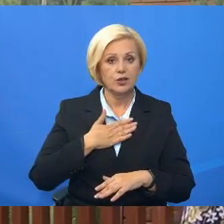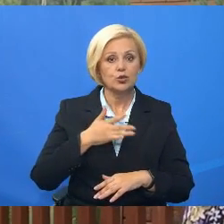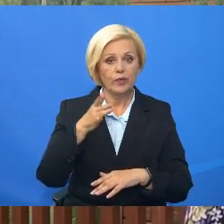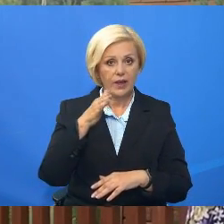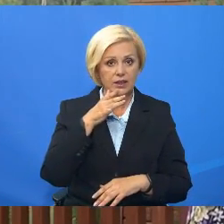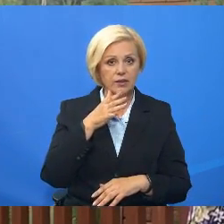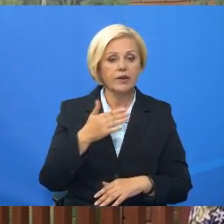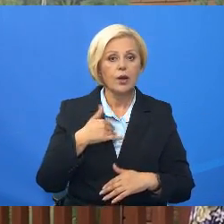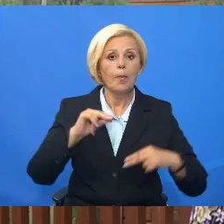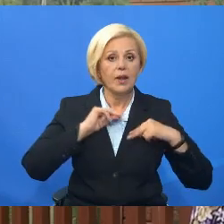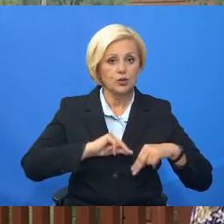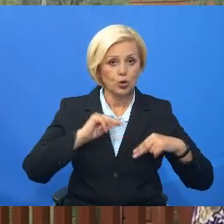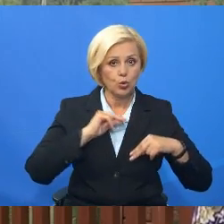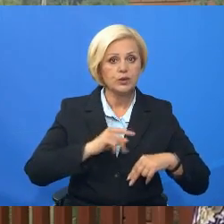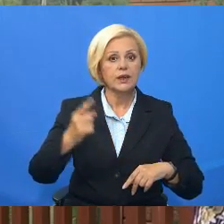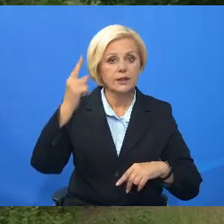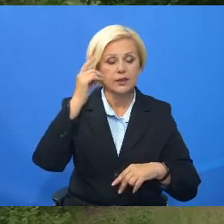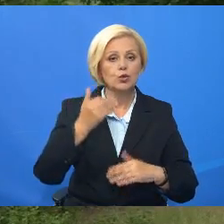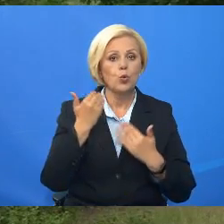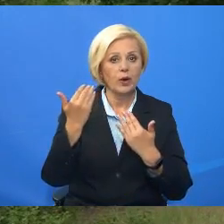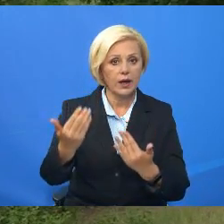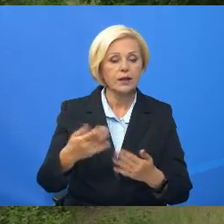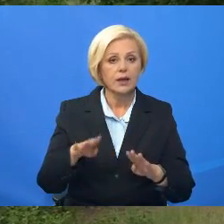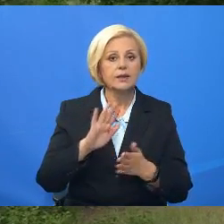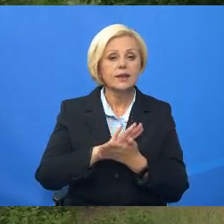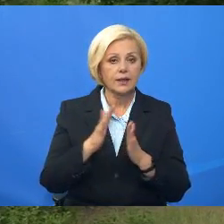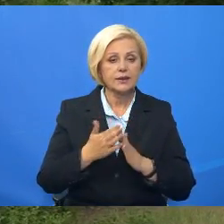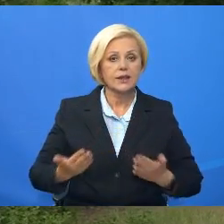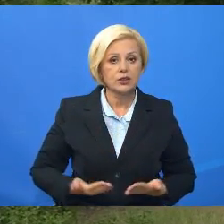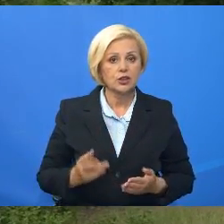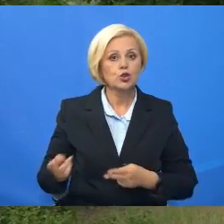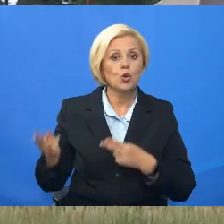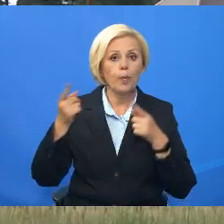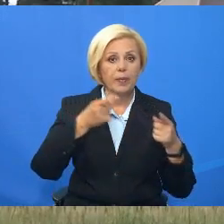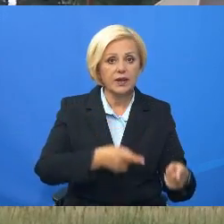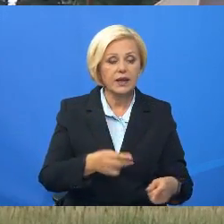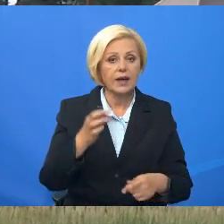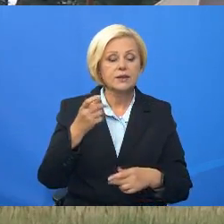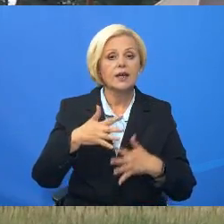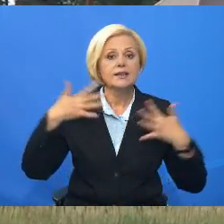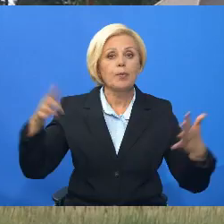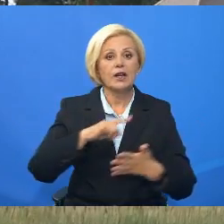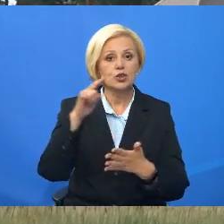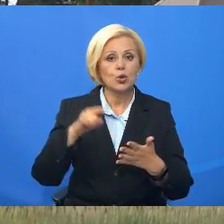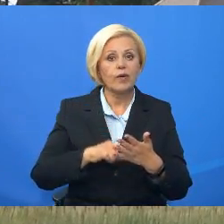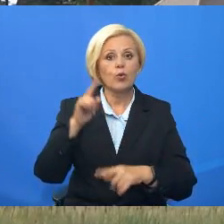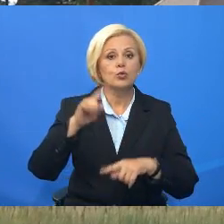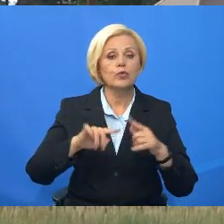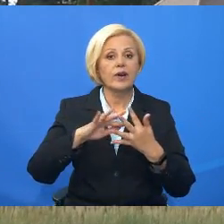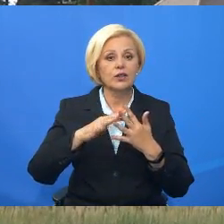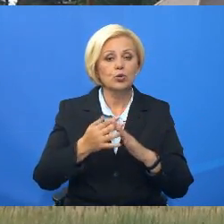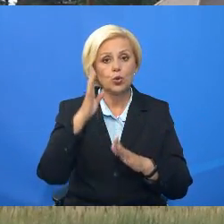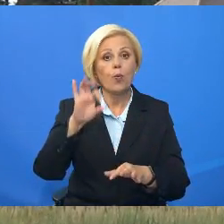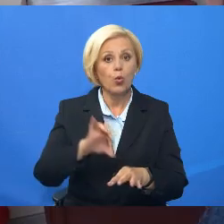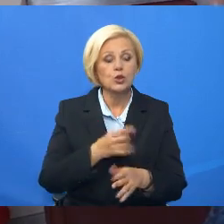время мы трудились и думали о них. Так склалася жыццё, што пераехалі Касінскія з вялікага горада ў родную вёску мужа,